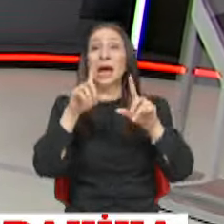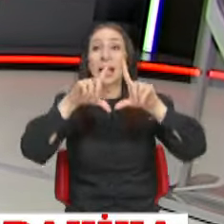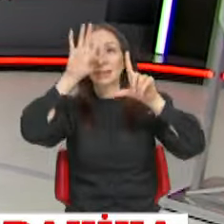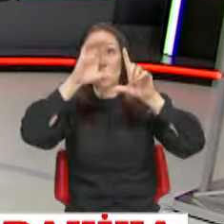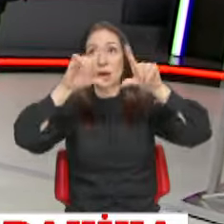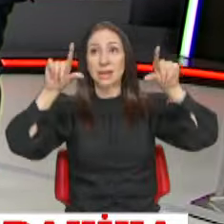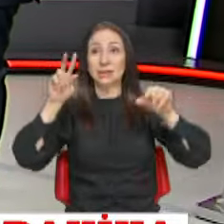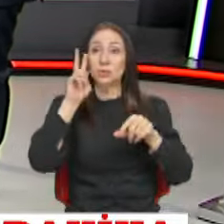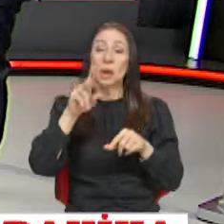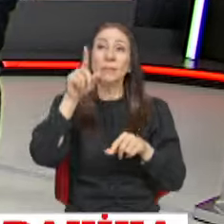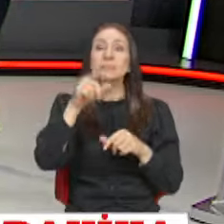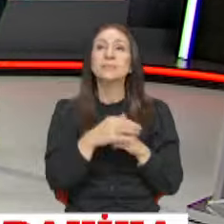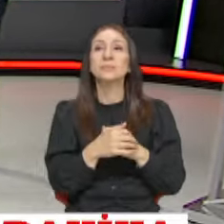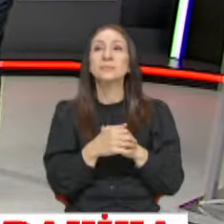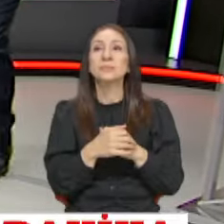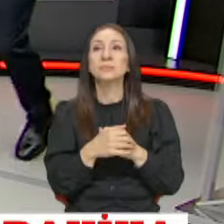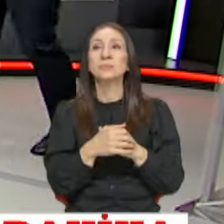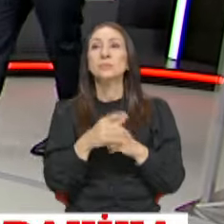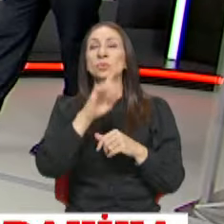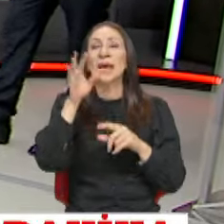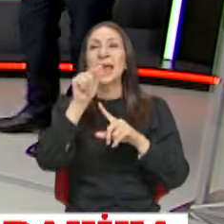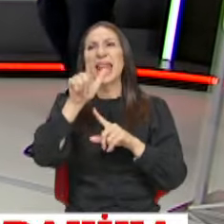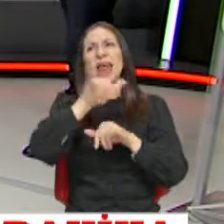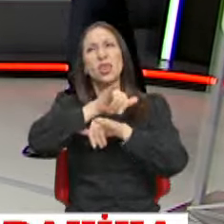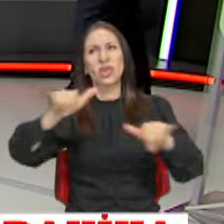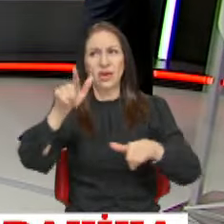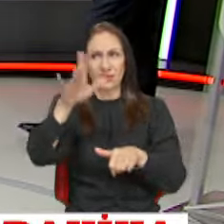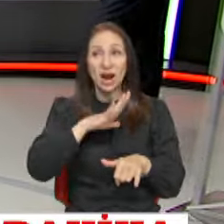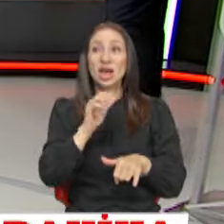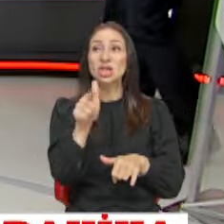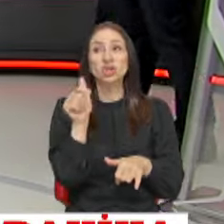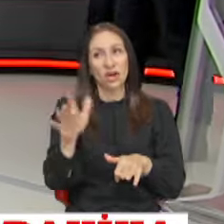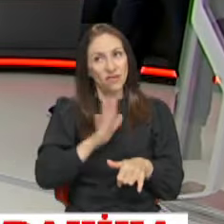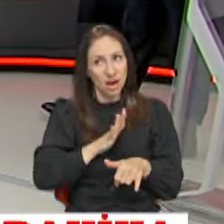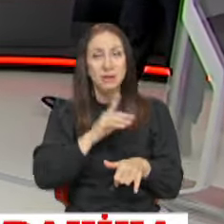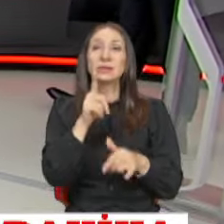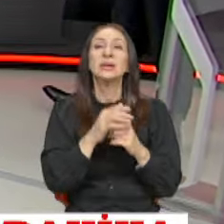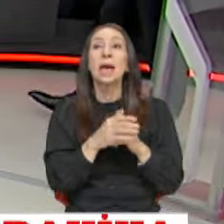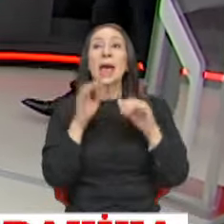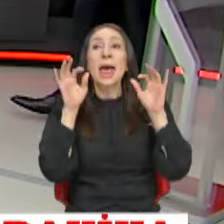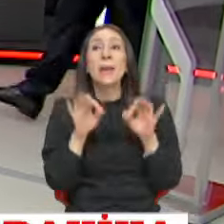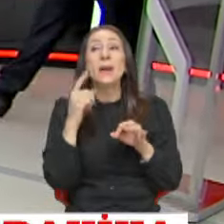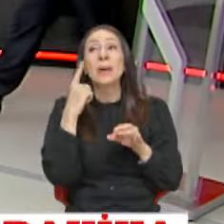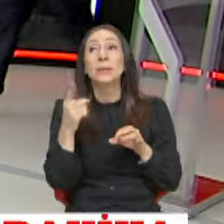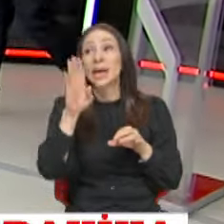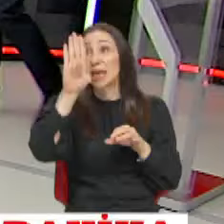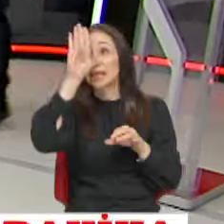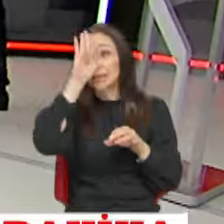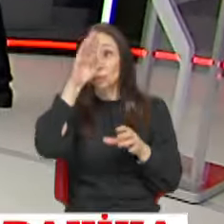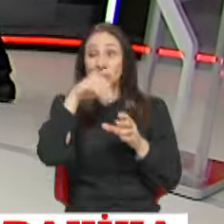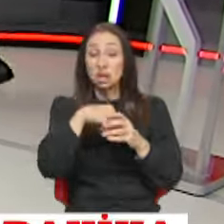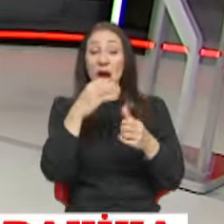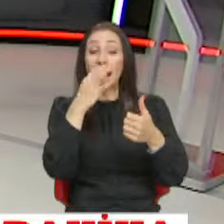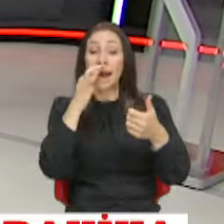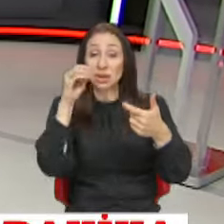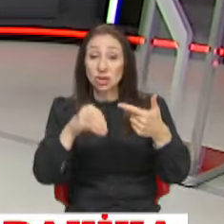İstanbul haritasını mesela bunlar bütün şehirler için var Bunlar ilçeler için filan da var hemen gelsin İstanbul için